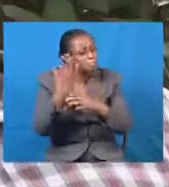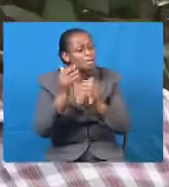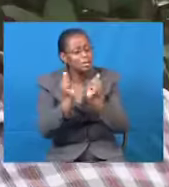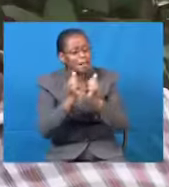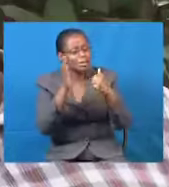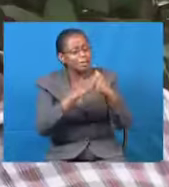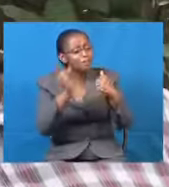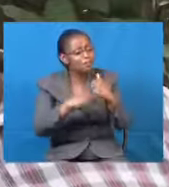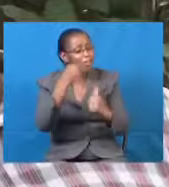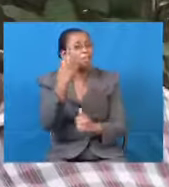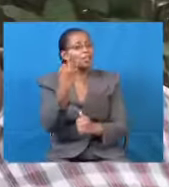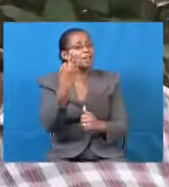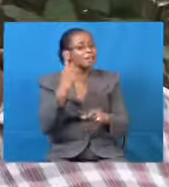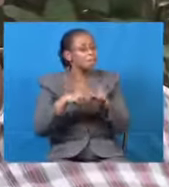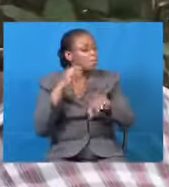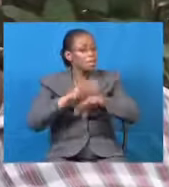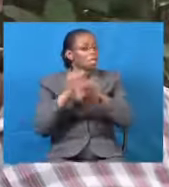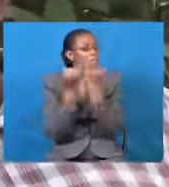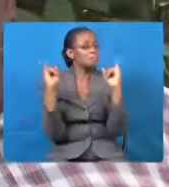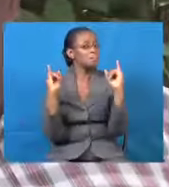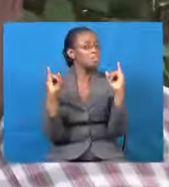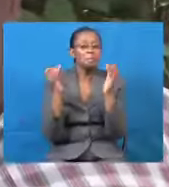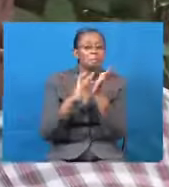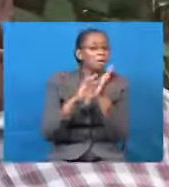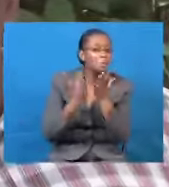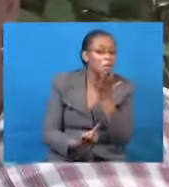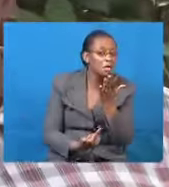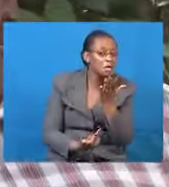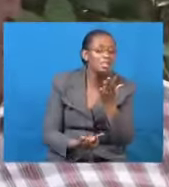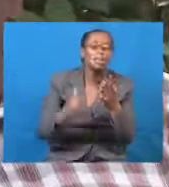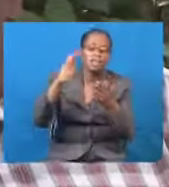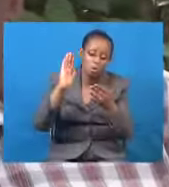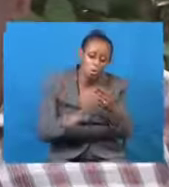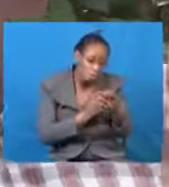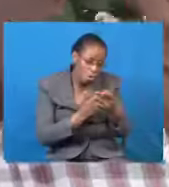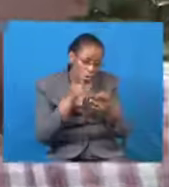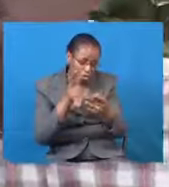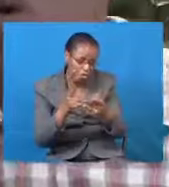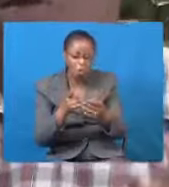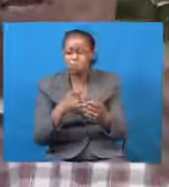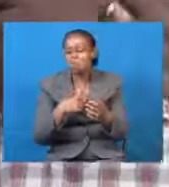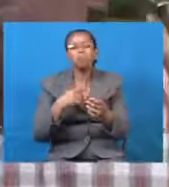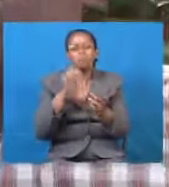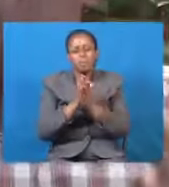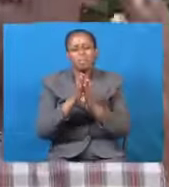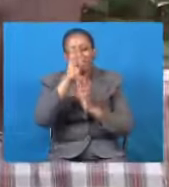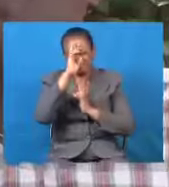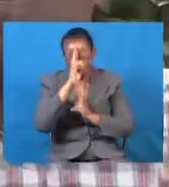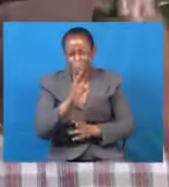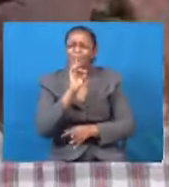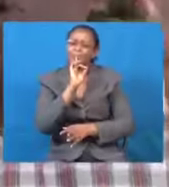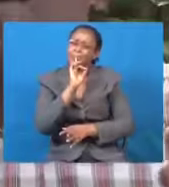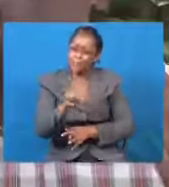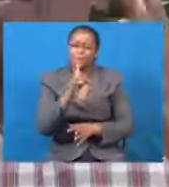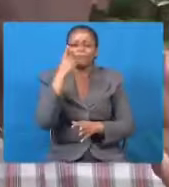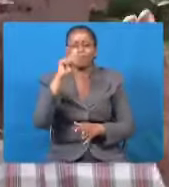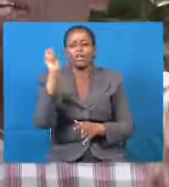ulitungwa tangu mwaka o elfu moja, inatiza, stina tatu, sulipopata huu. Kumanisa ya kwamba, huu ni uimbo wa njiheshma